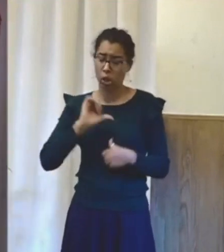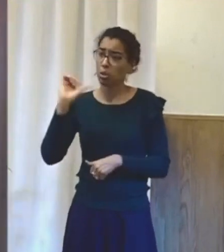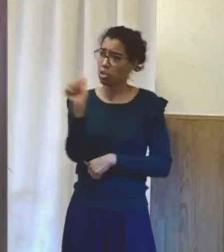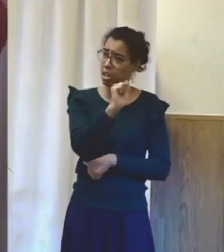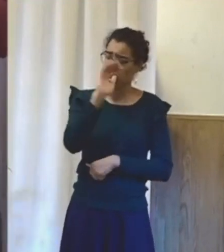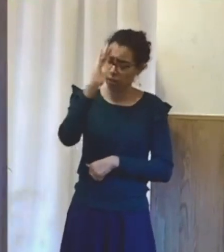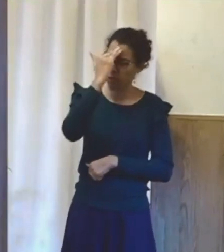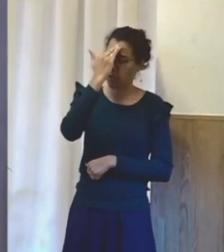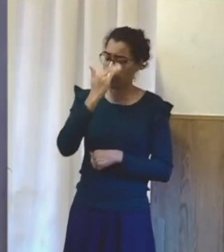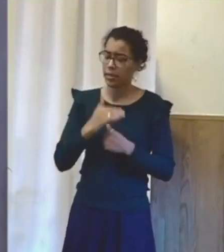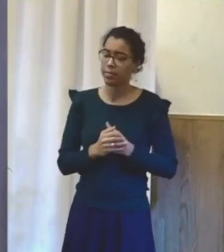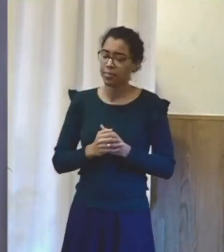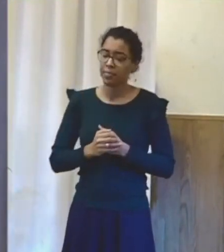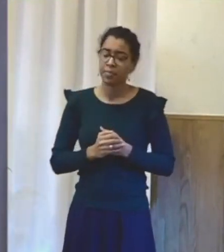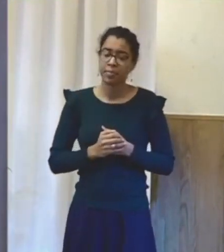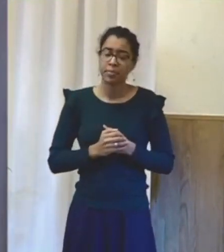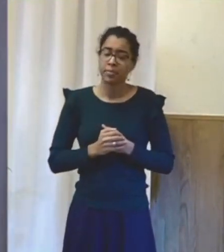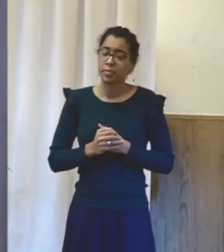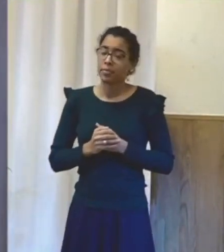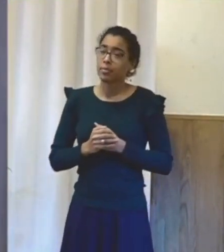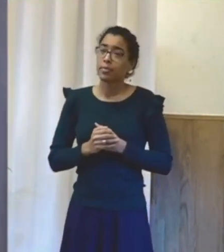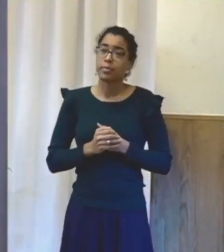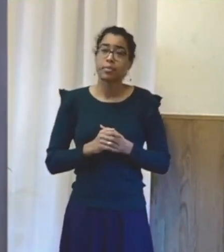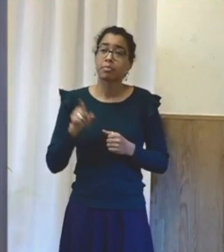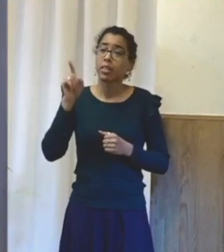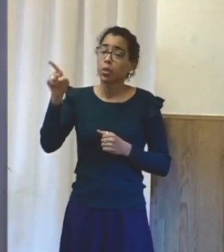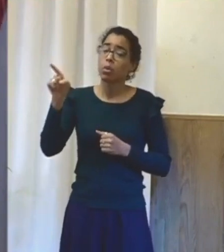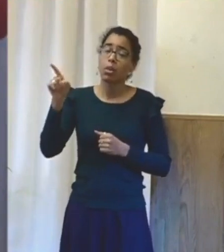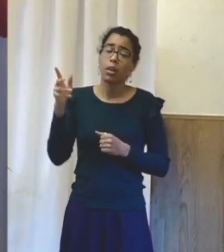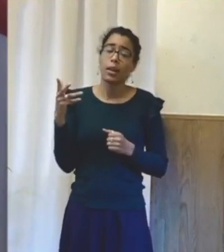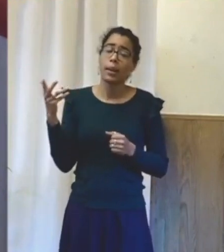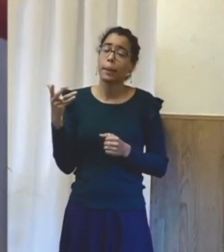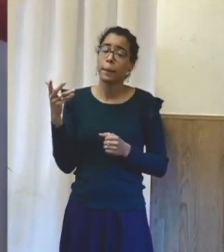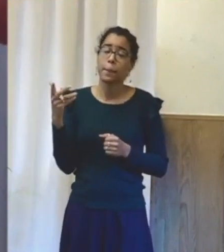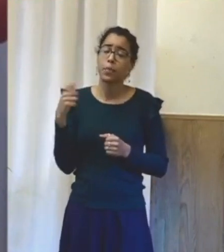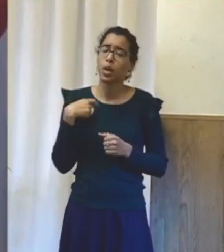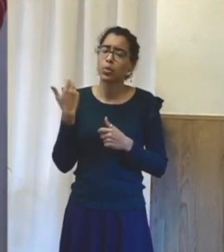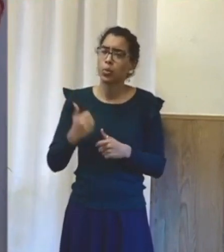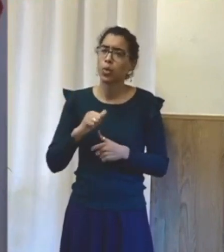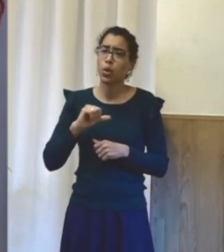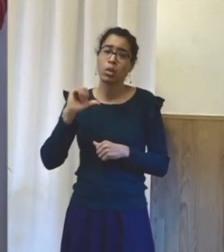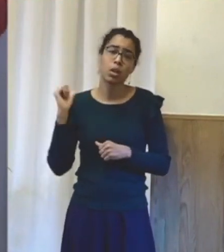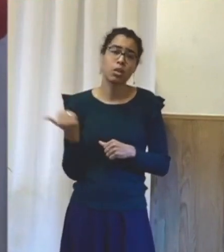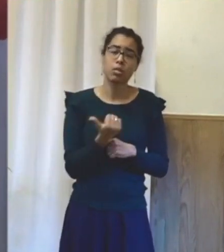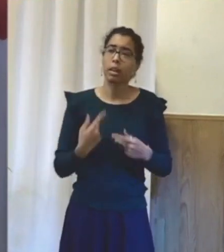de chacun. Tu es celui, Seigneur, qui veut te te manifester dans chaque